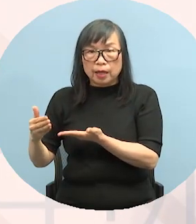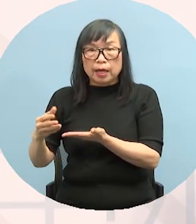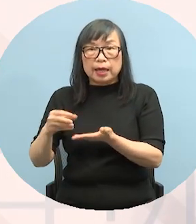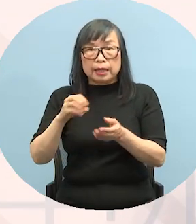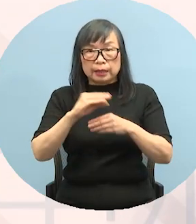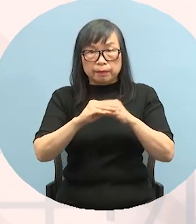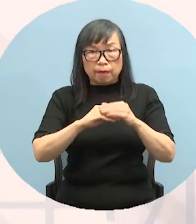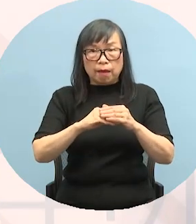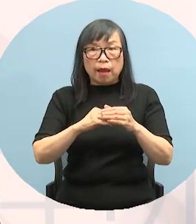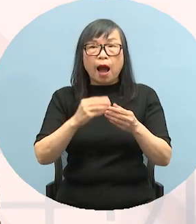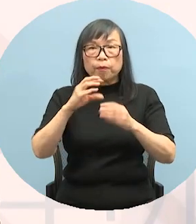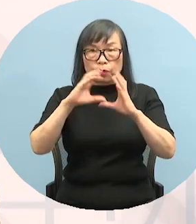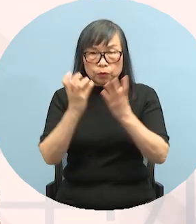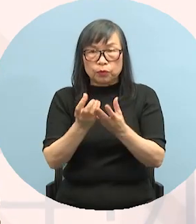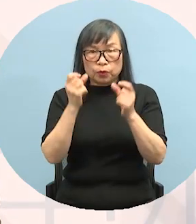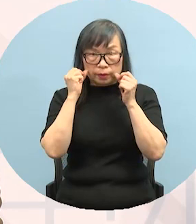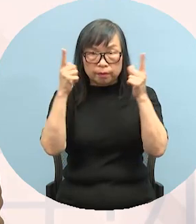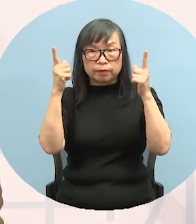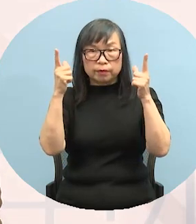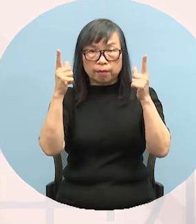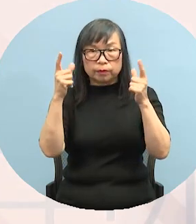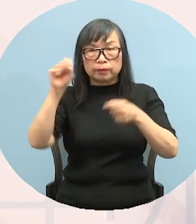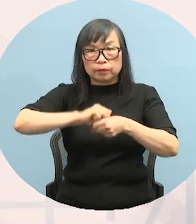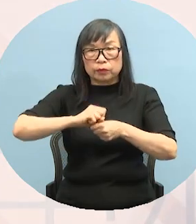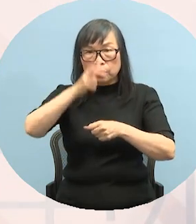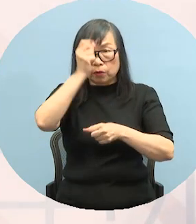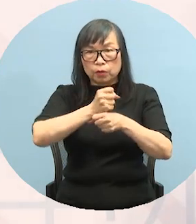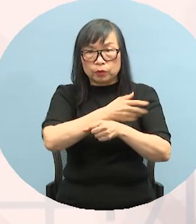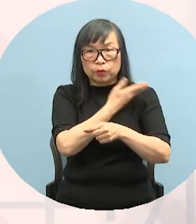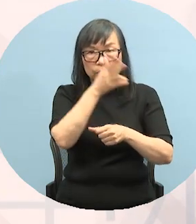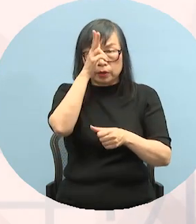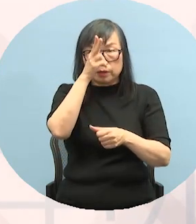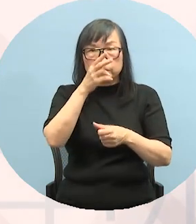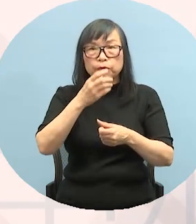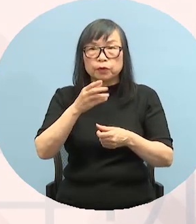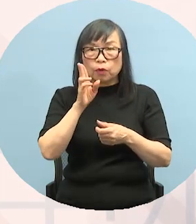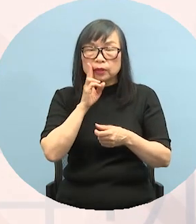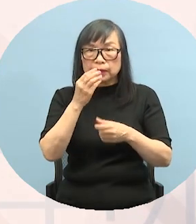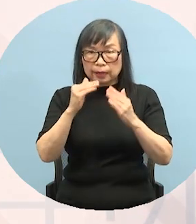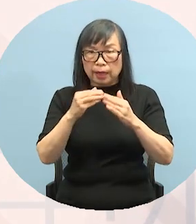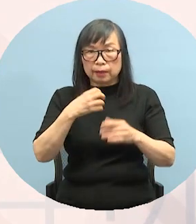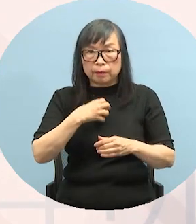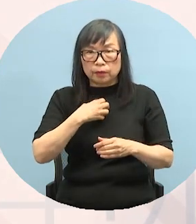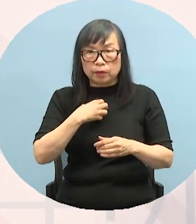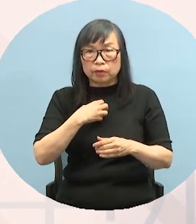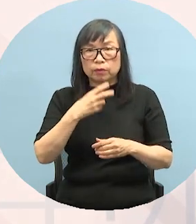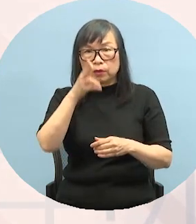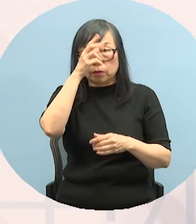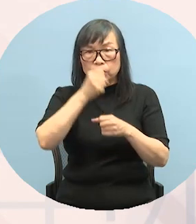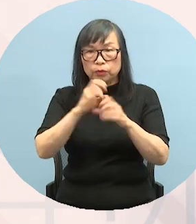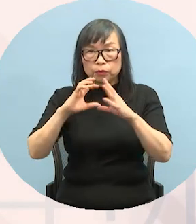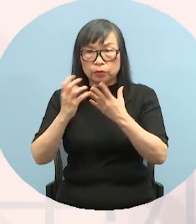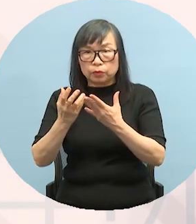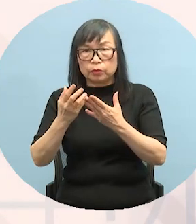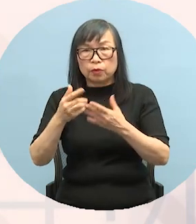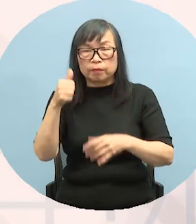建立 esprit de corps， 增强公务员对于政府的归属感，对作为公务员团队